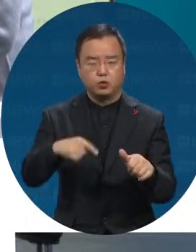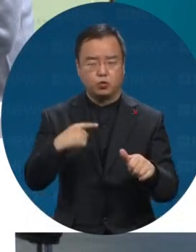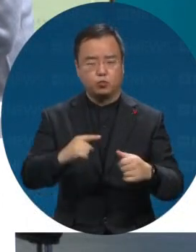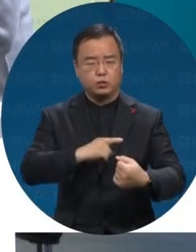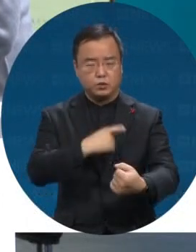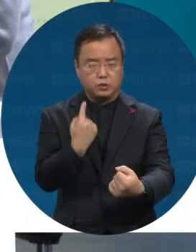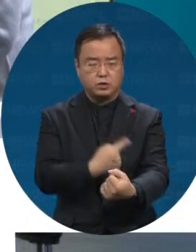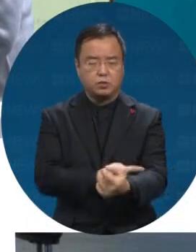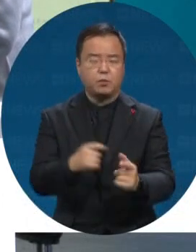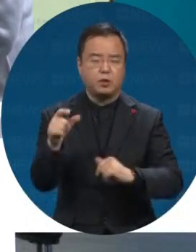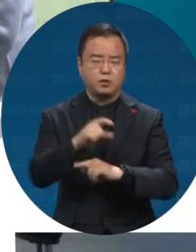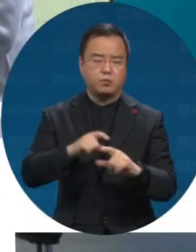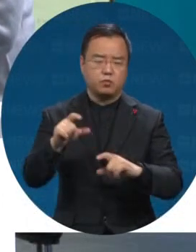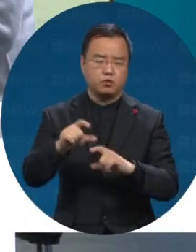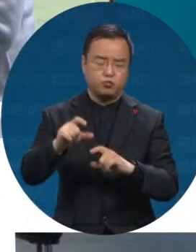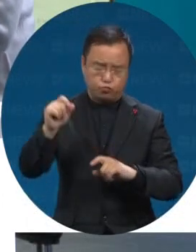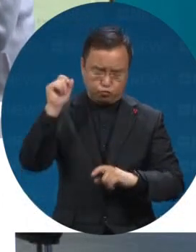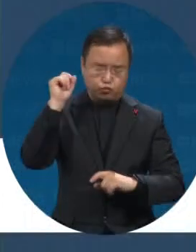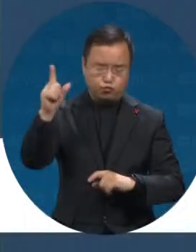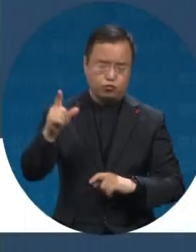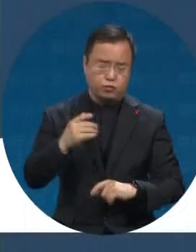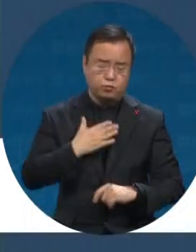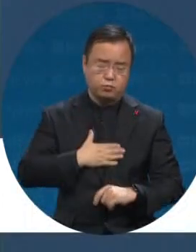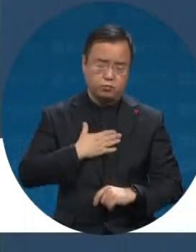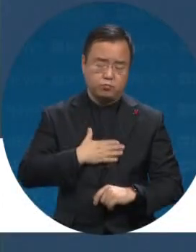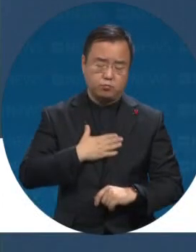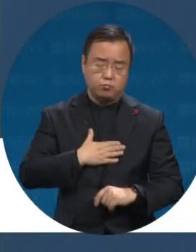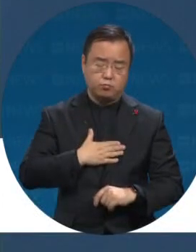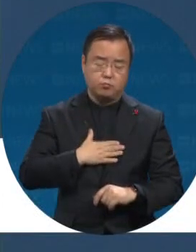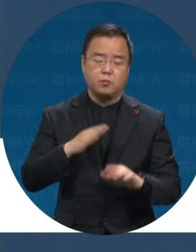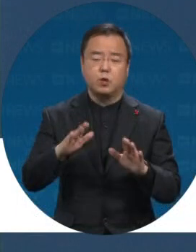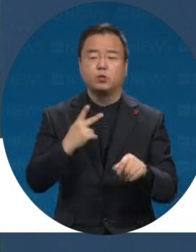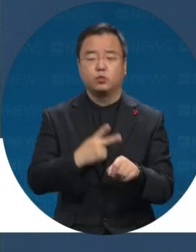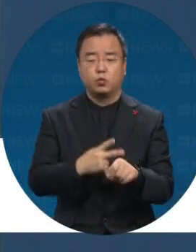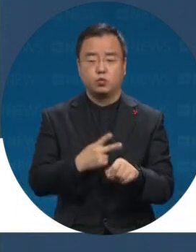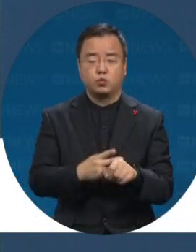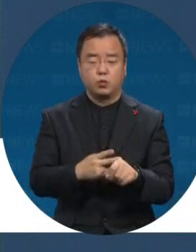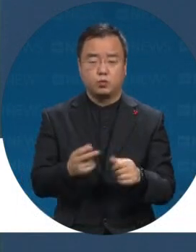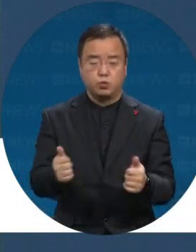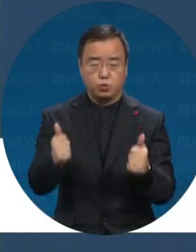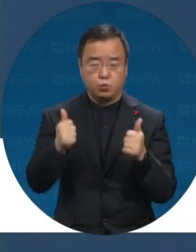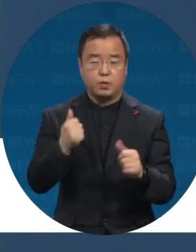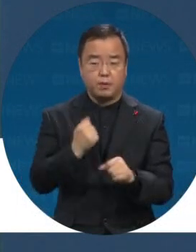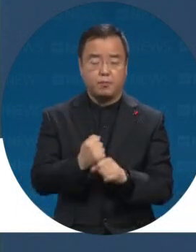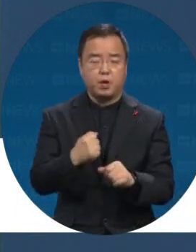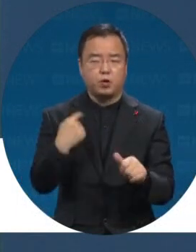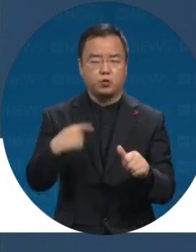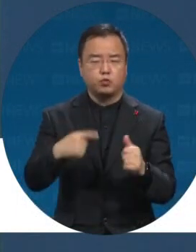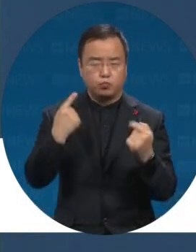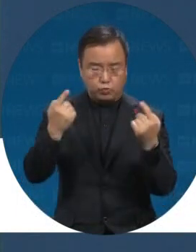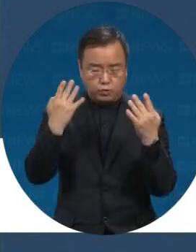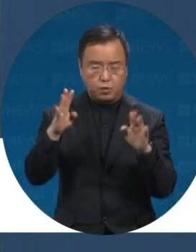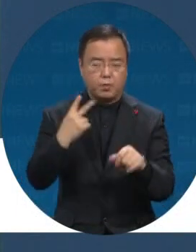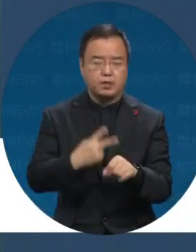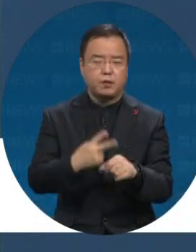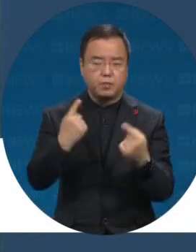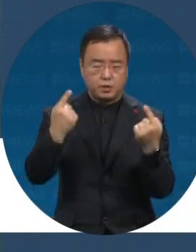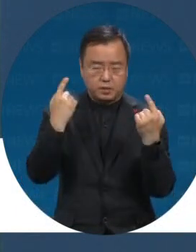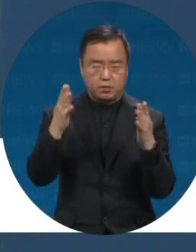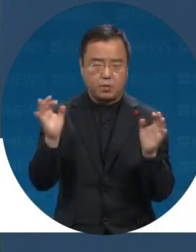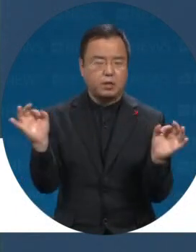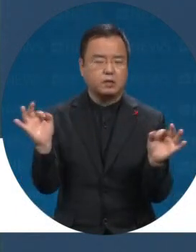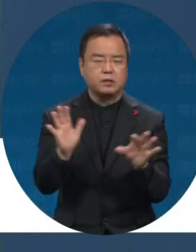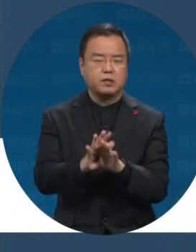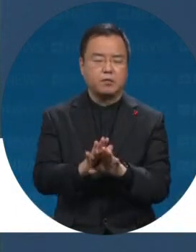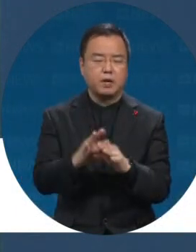세계적으로 매우 뛰어나다고 생각이 들거든요 그래서 교사들을 배출하는이 교대하고 사범대를 없애고 대학원 체제로